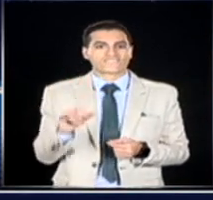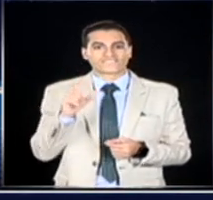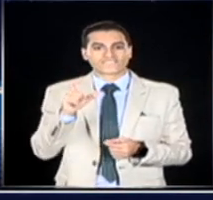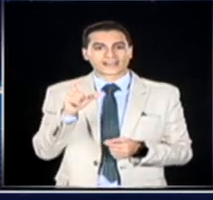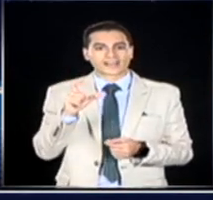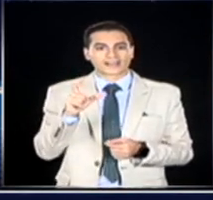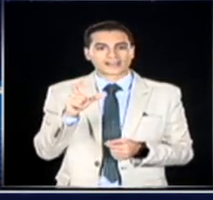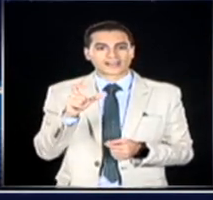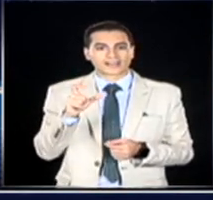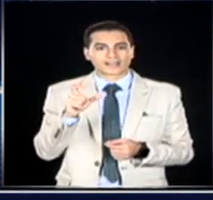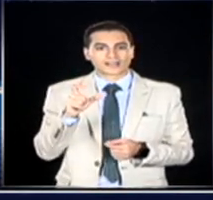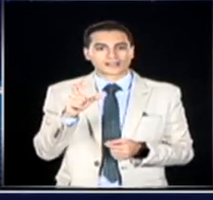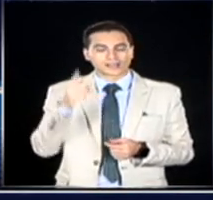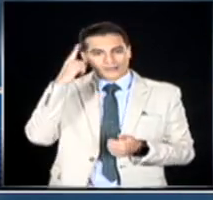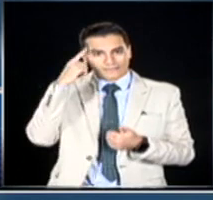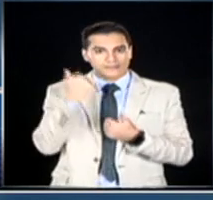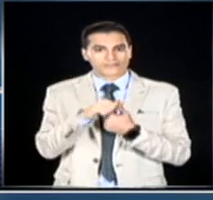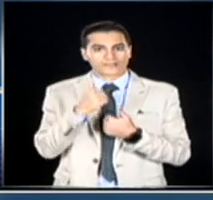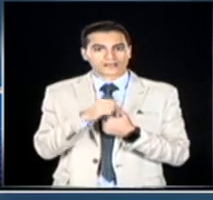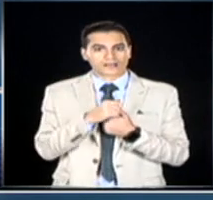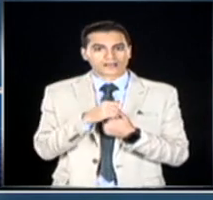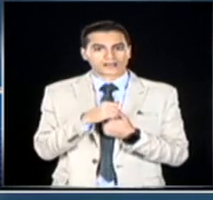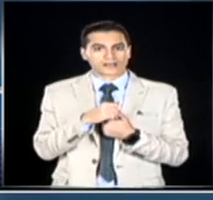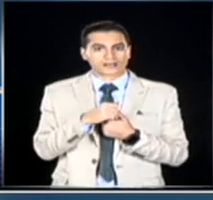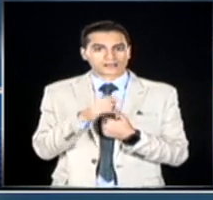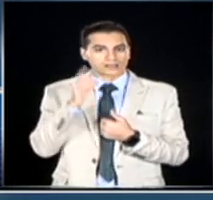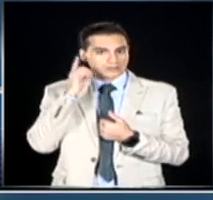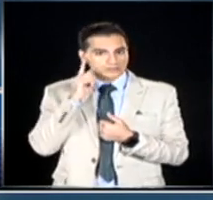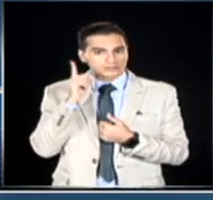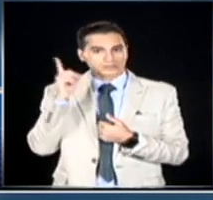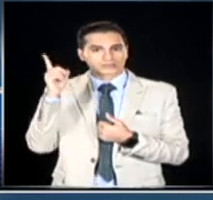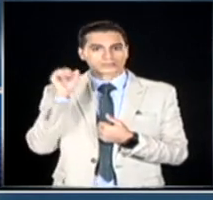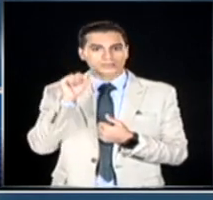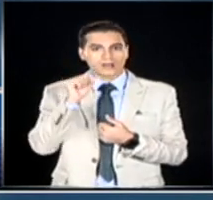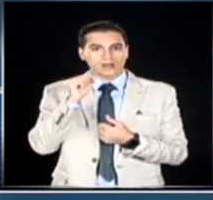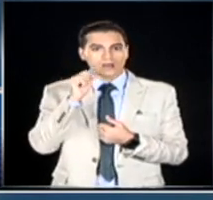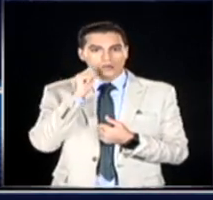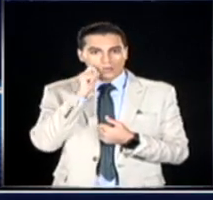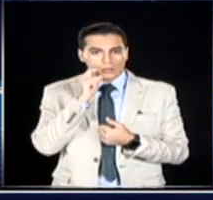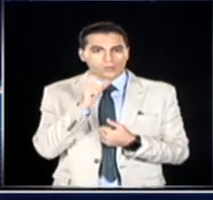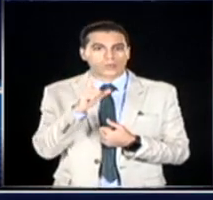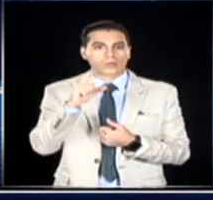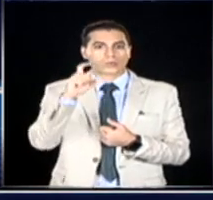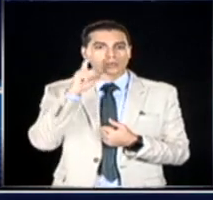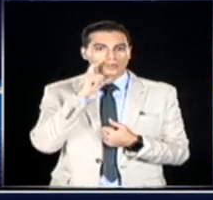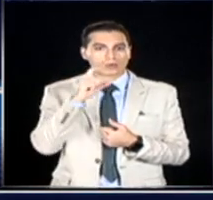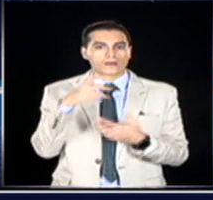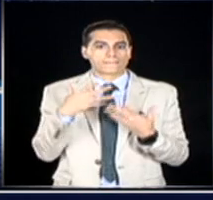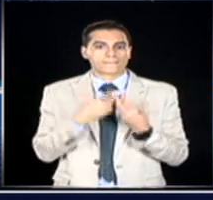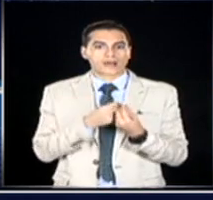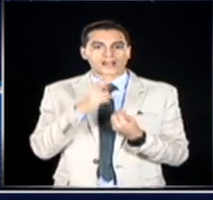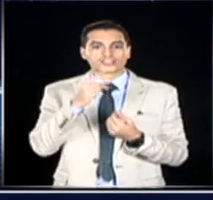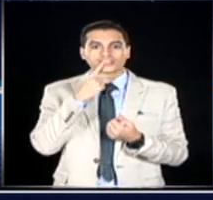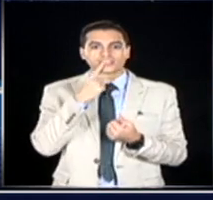بيقدر يفتكر صفارات الدلافين الأخرى اللي عاشت معاه لحد 20